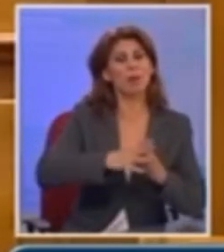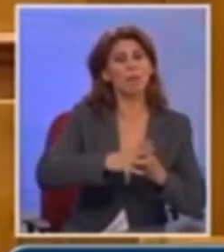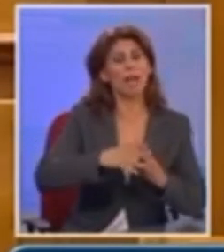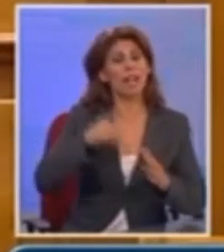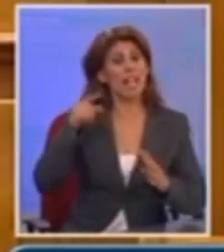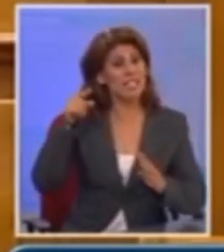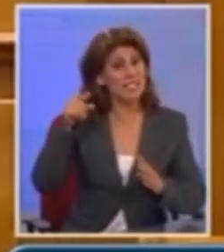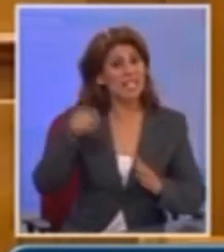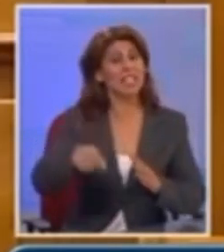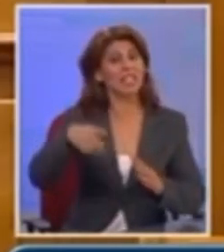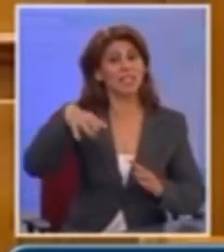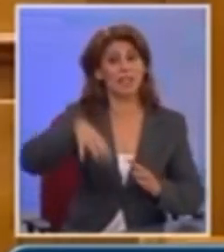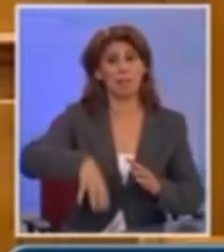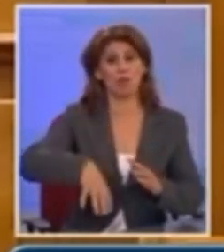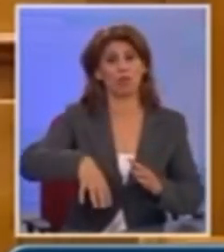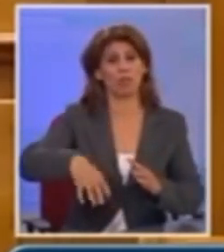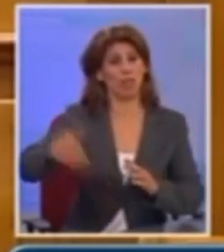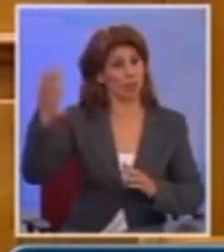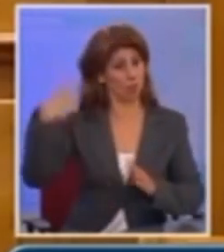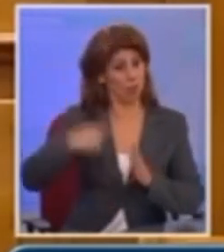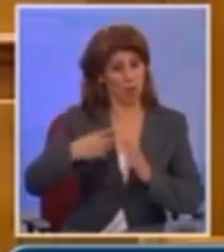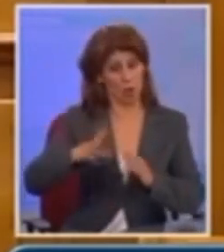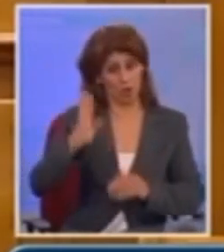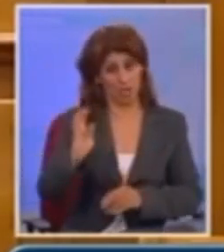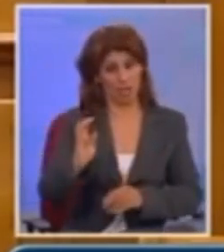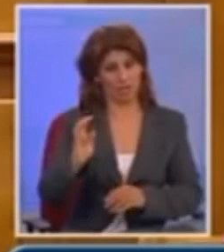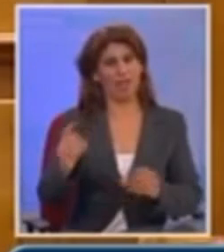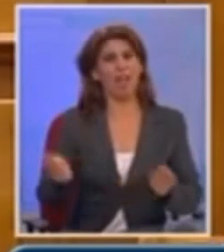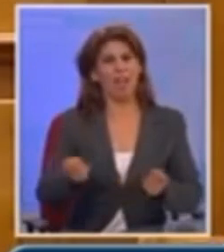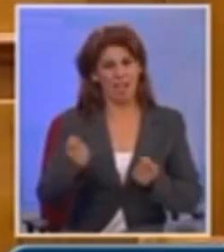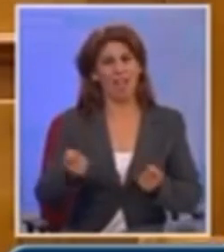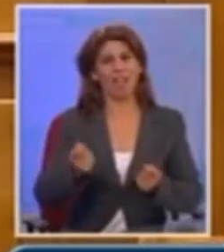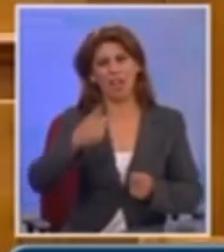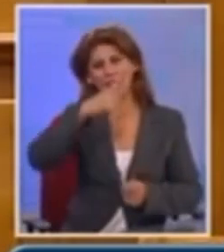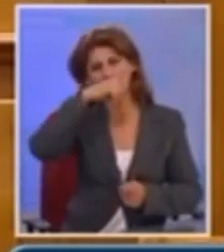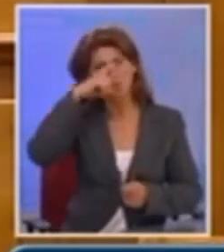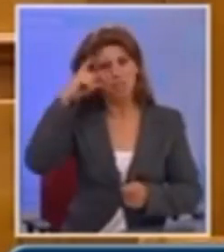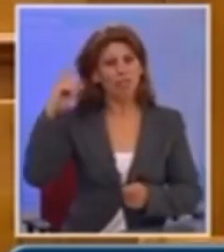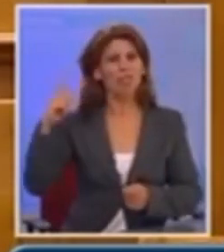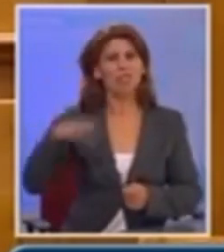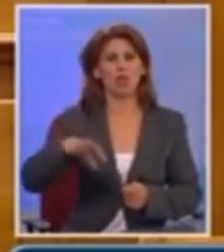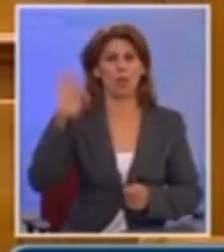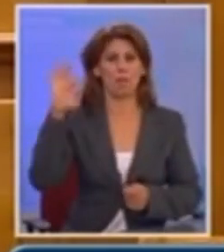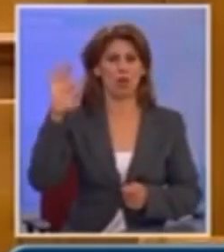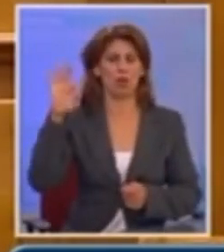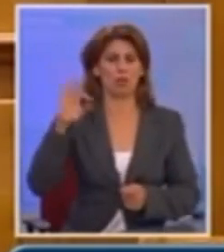εκείνη την περίοδο έκανε τη δύσκολη